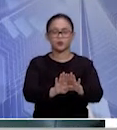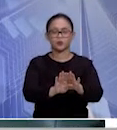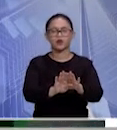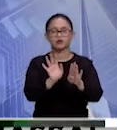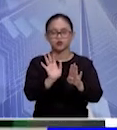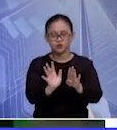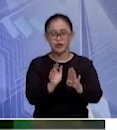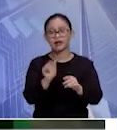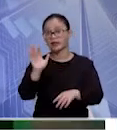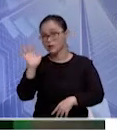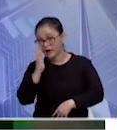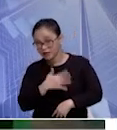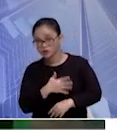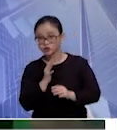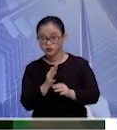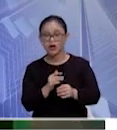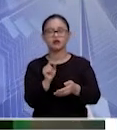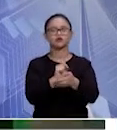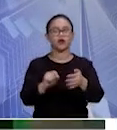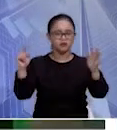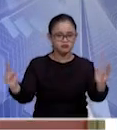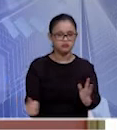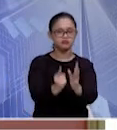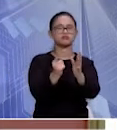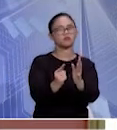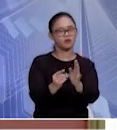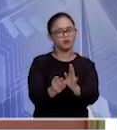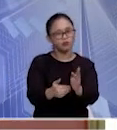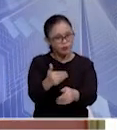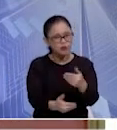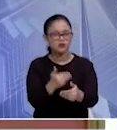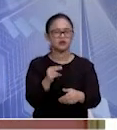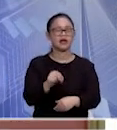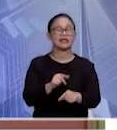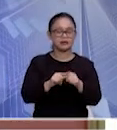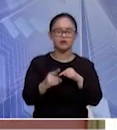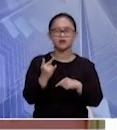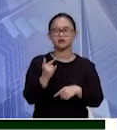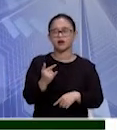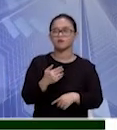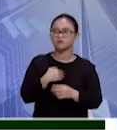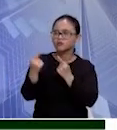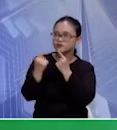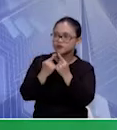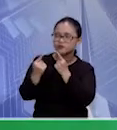setelah 5 hari akan kembali diberlakukan bukan PTM 100%, tentunya ini akan terus berkoordinasi dengan pihak sekolah dan